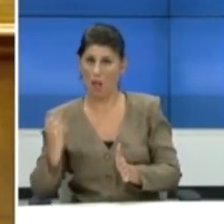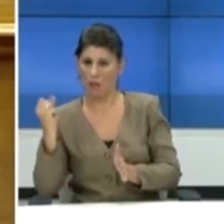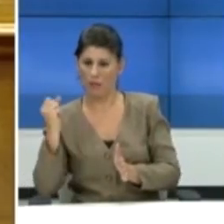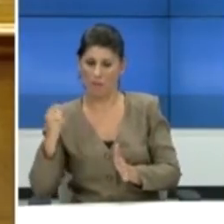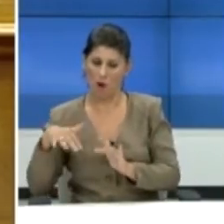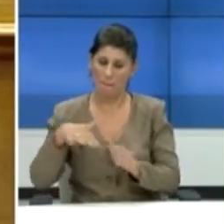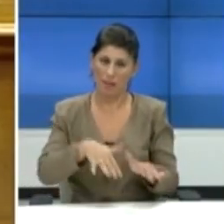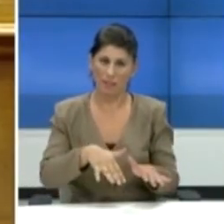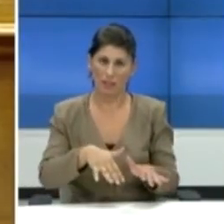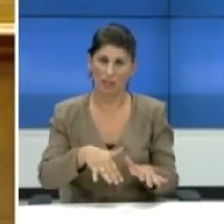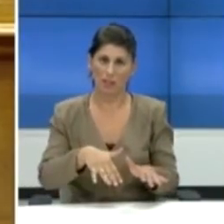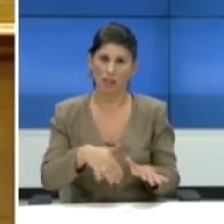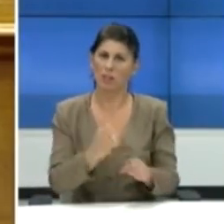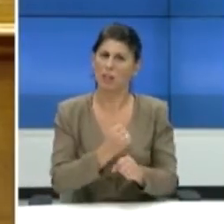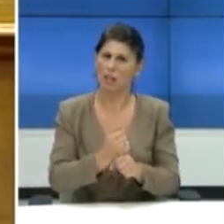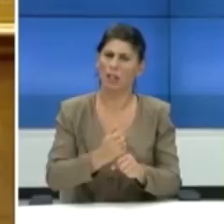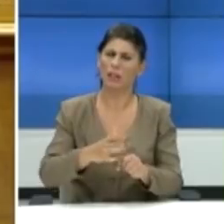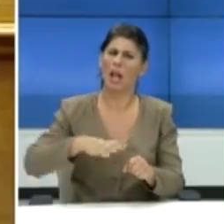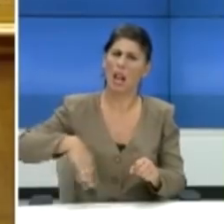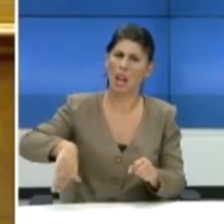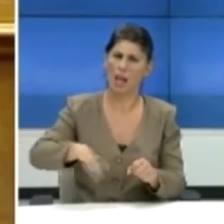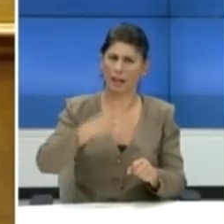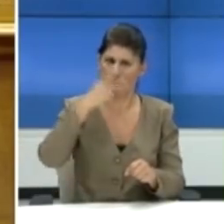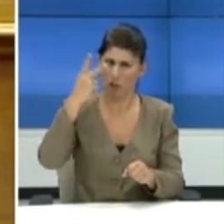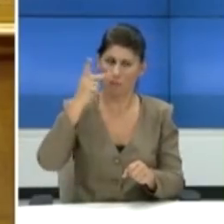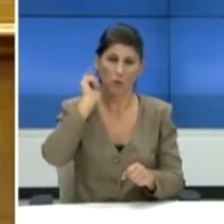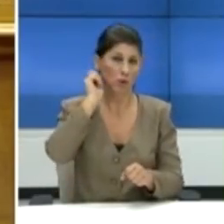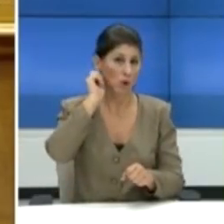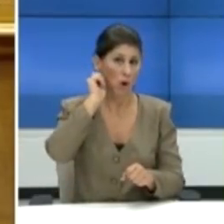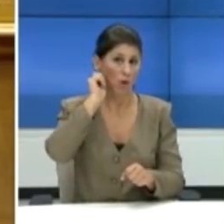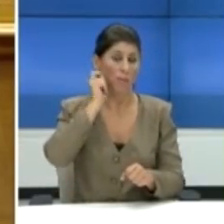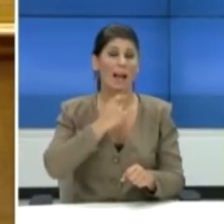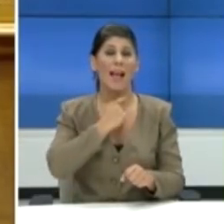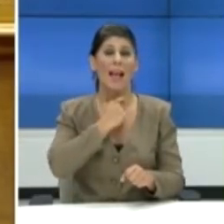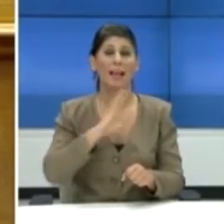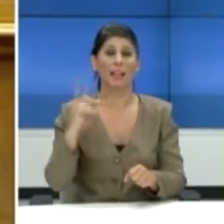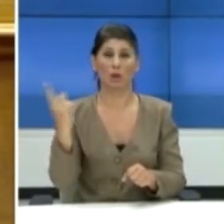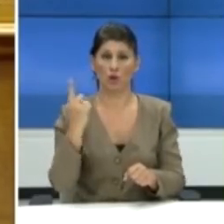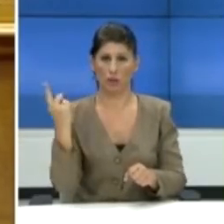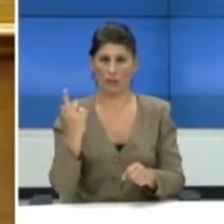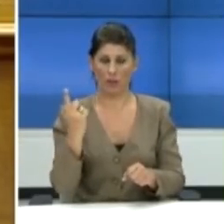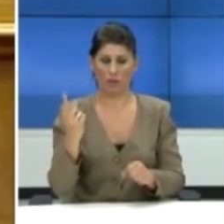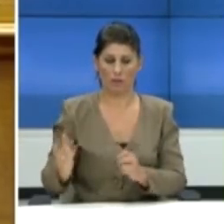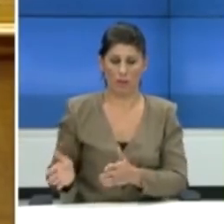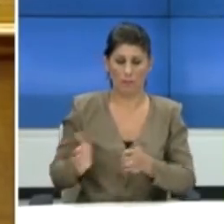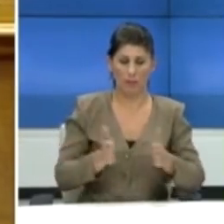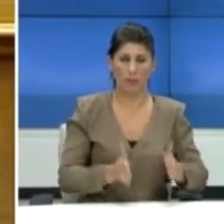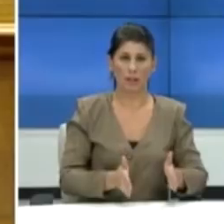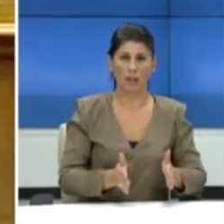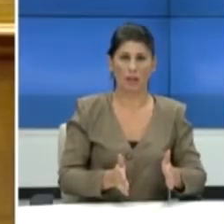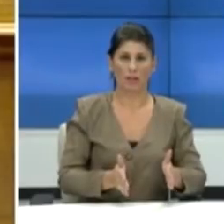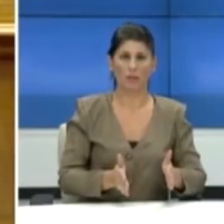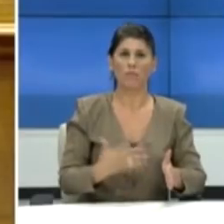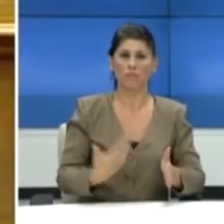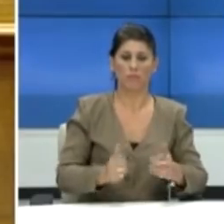δυναμώνει η επίθεση στα εργατικά, στα λαϊκά δικαιώματα, στο όνομα των έκτακτων συνθήκων και από την άλλη